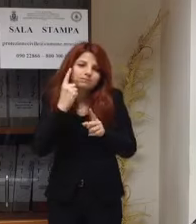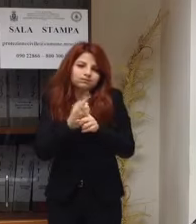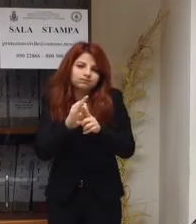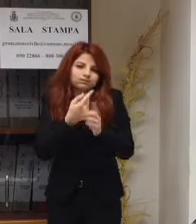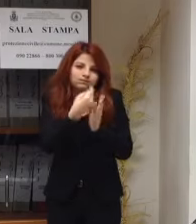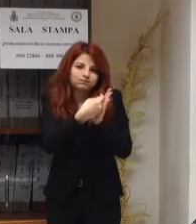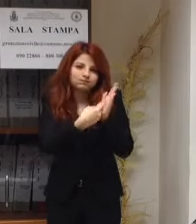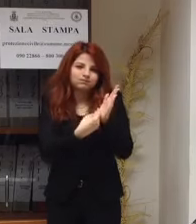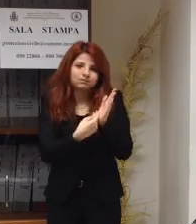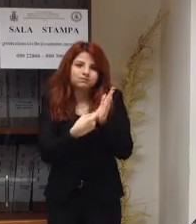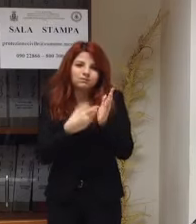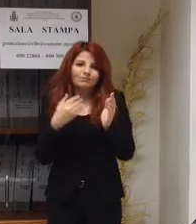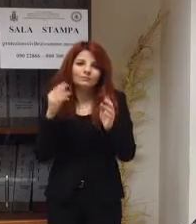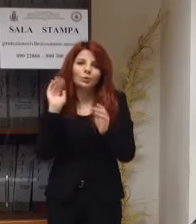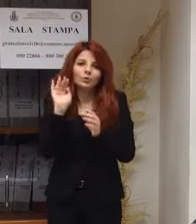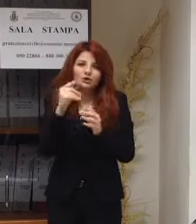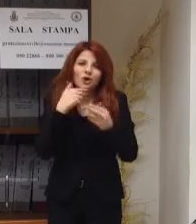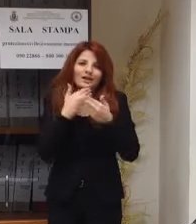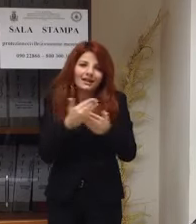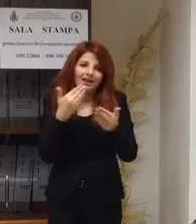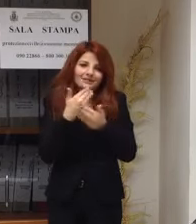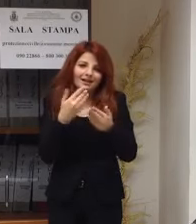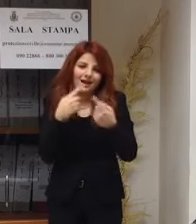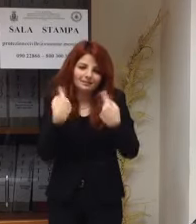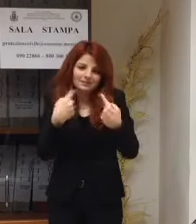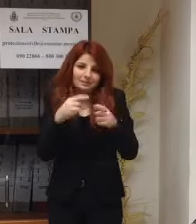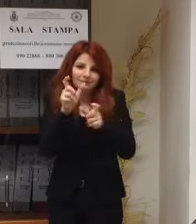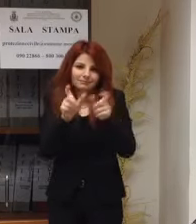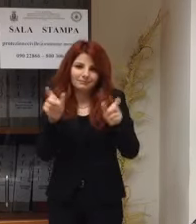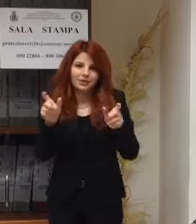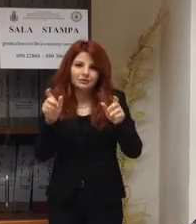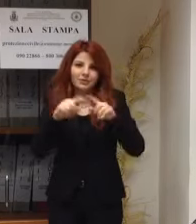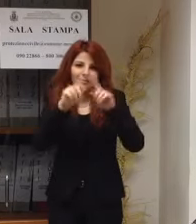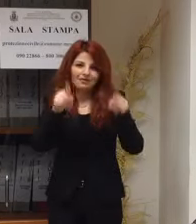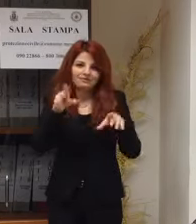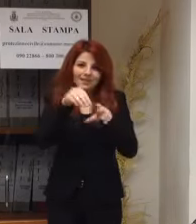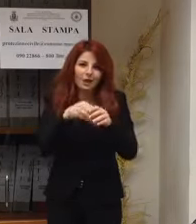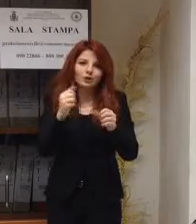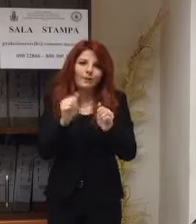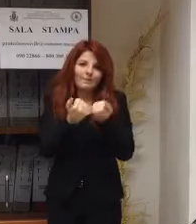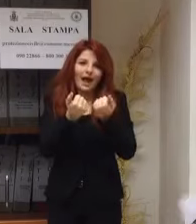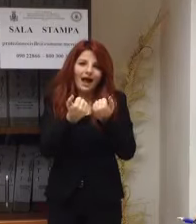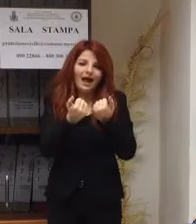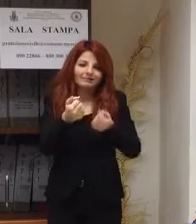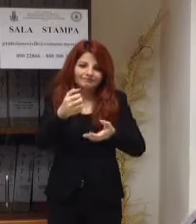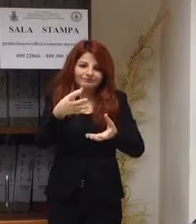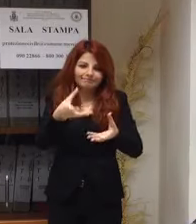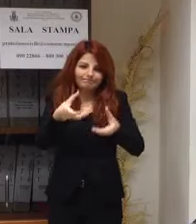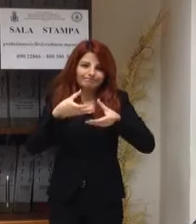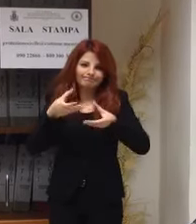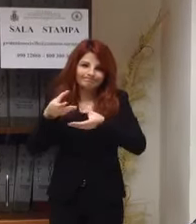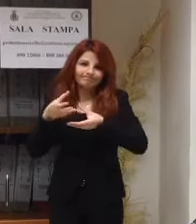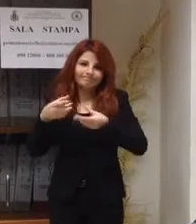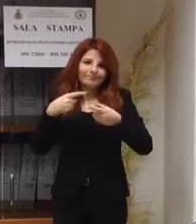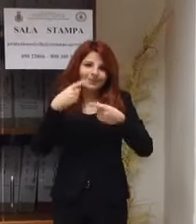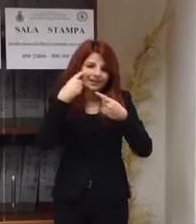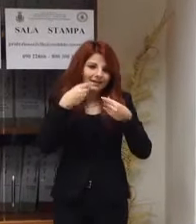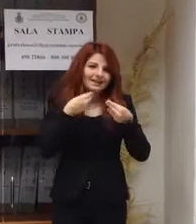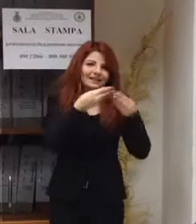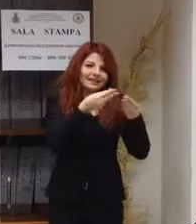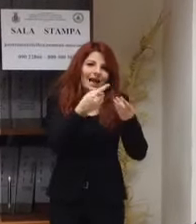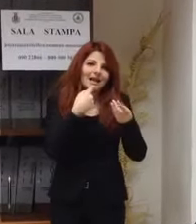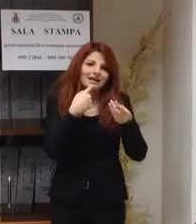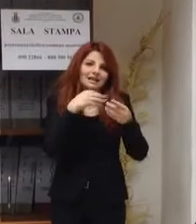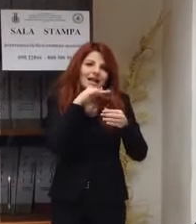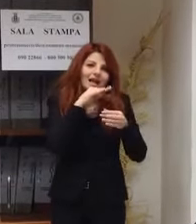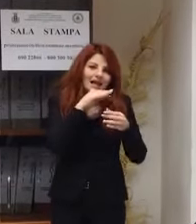pane che destiniamo alle buste della spesa e alle case di riposo e alle altre strutture che ne hanno bisogno.